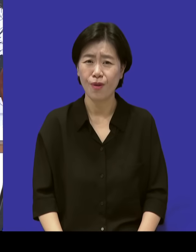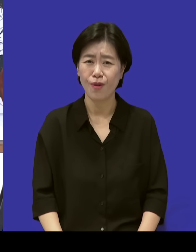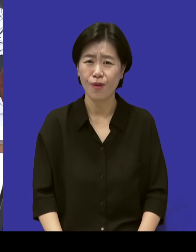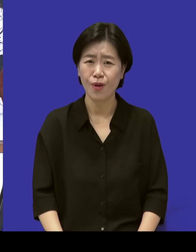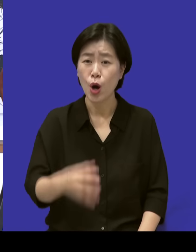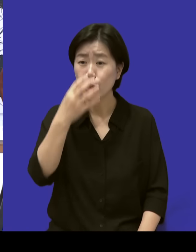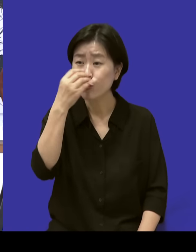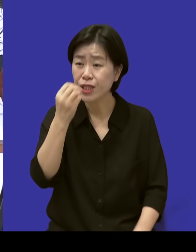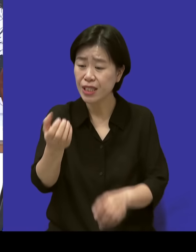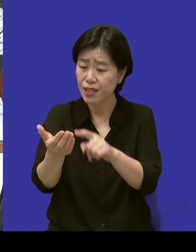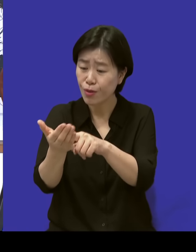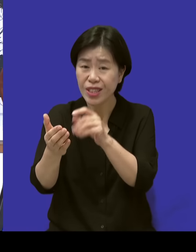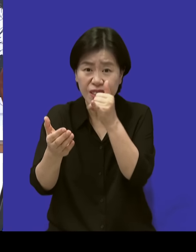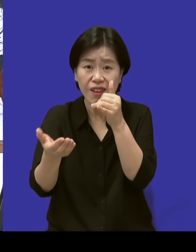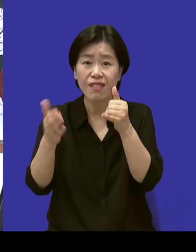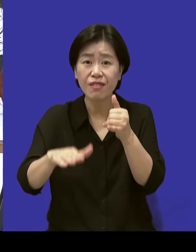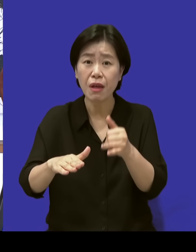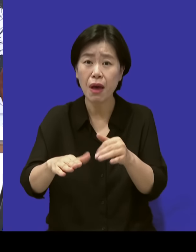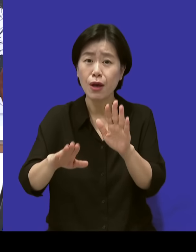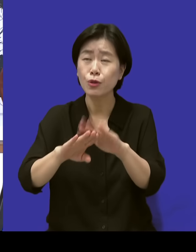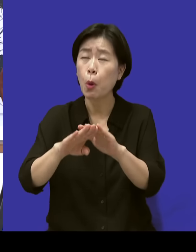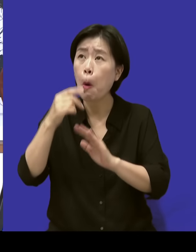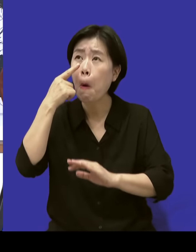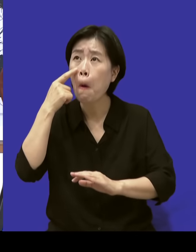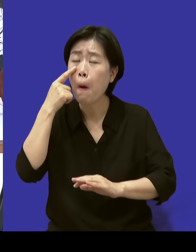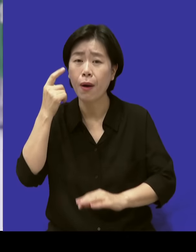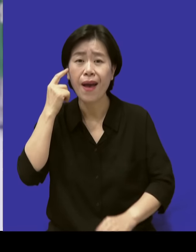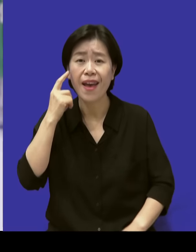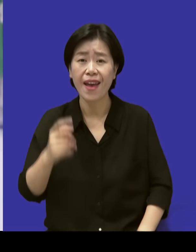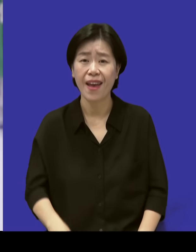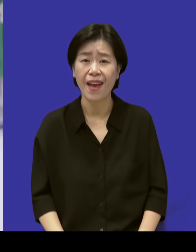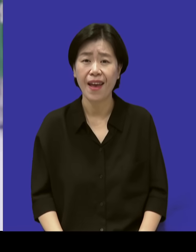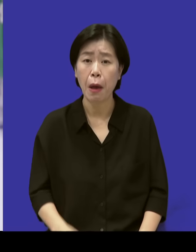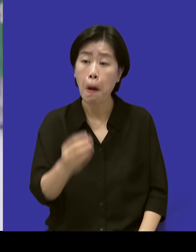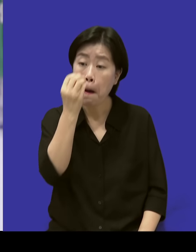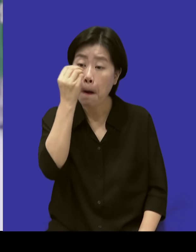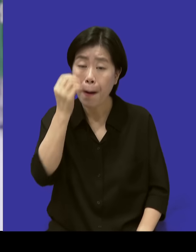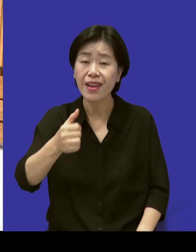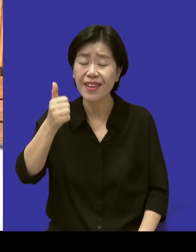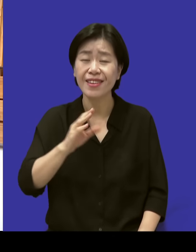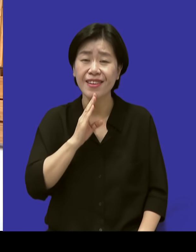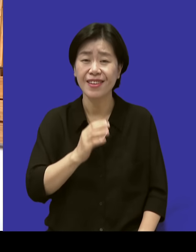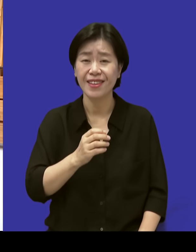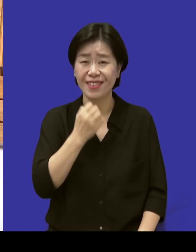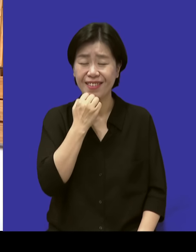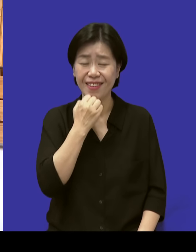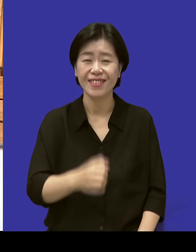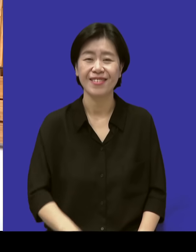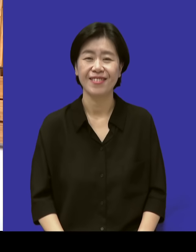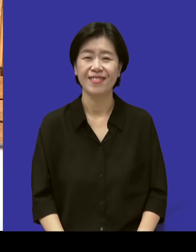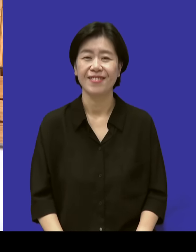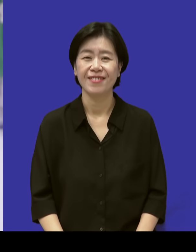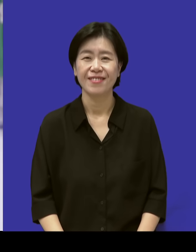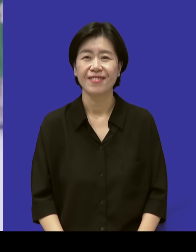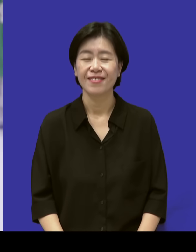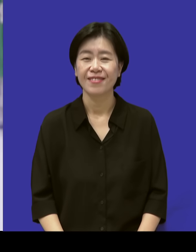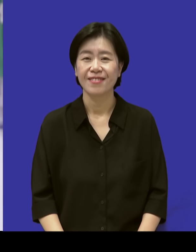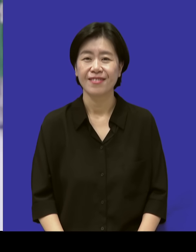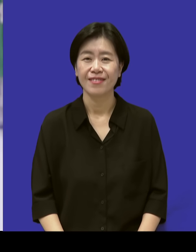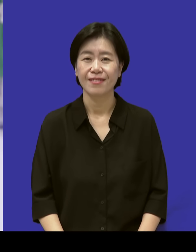잡고 손으로 닦고 휴지 닦으라고 줬잖아요. 죄송합니다. 네. 네. 어 여기가 아 지금 울컥하시니까. 네 맞아요. 울컥하시니까